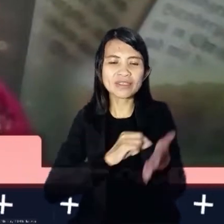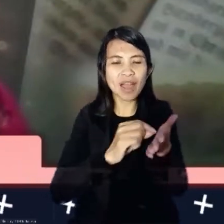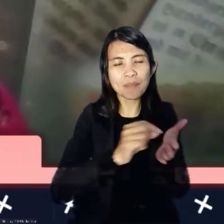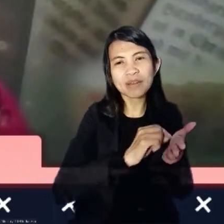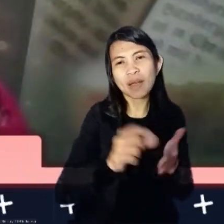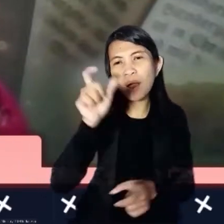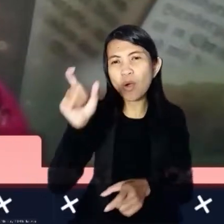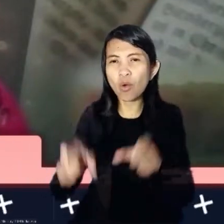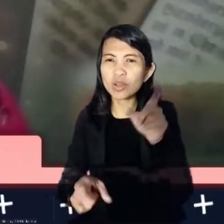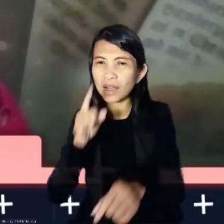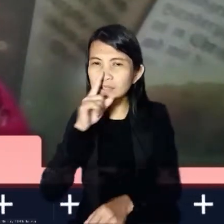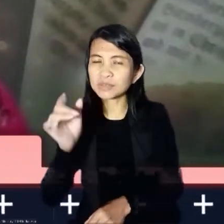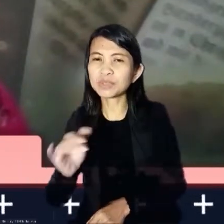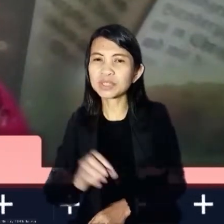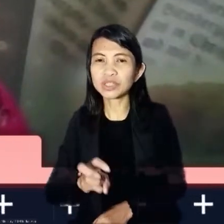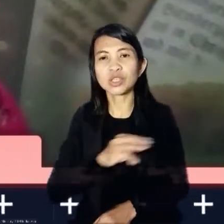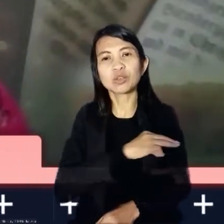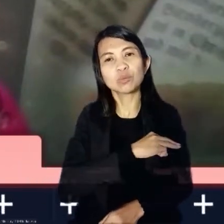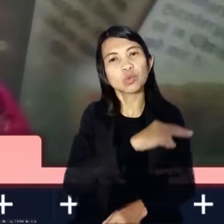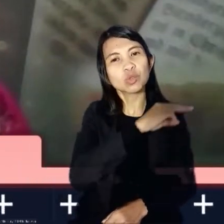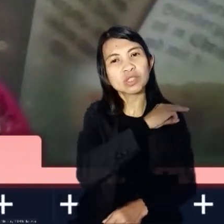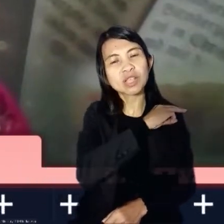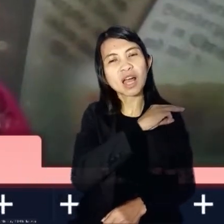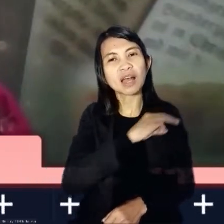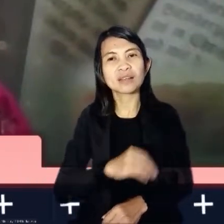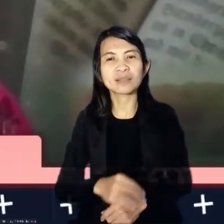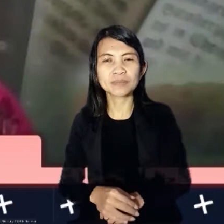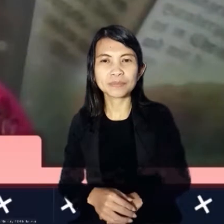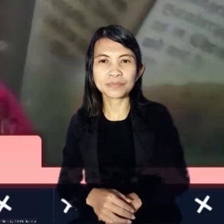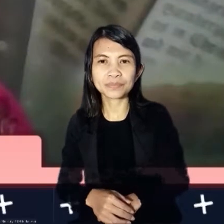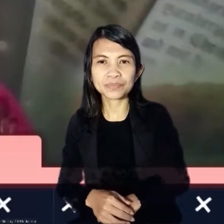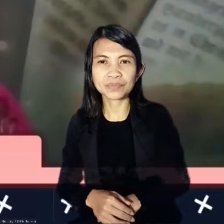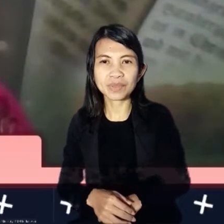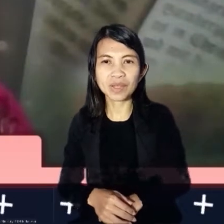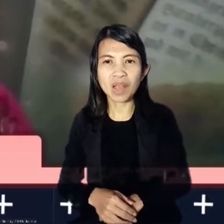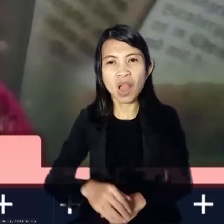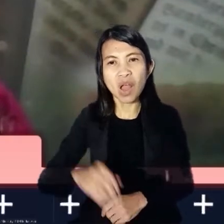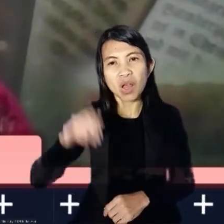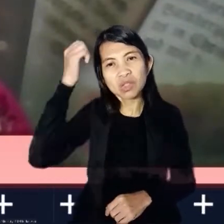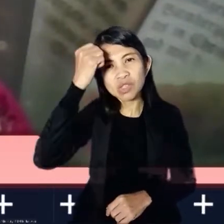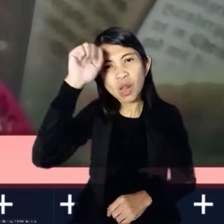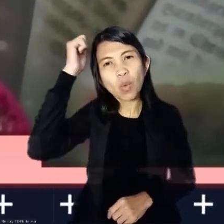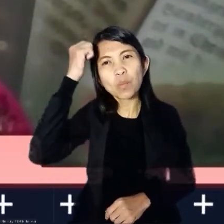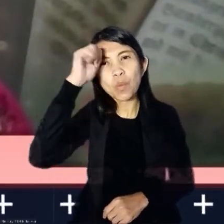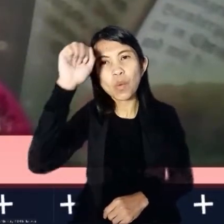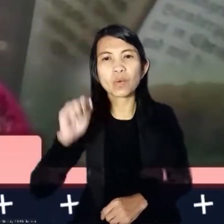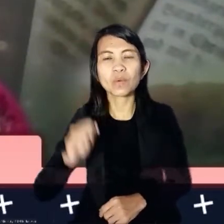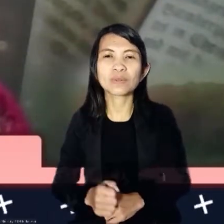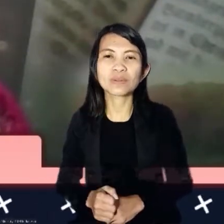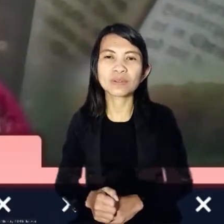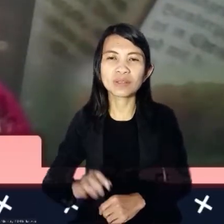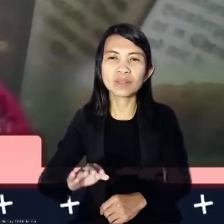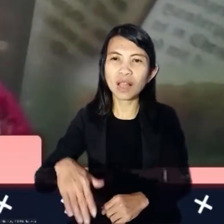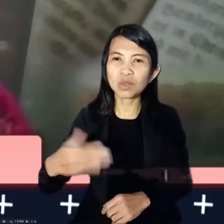Musa Ki Salomo dalam Alkitab ejaan bahasa